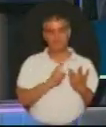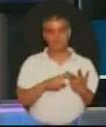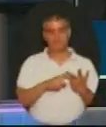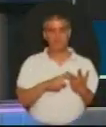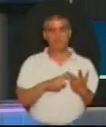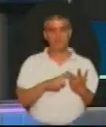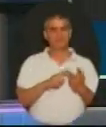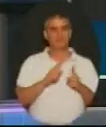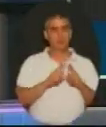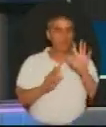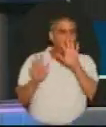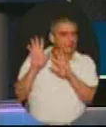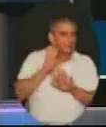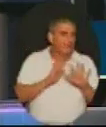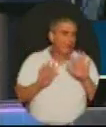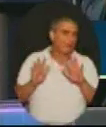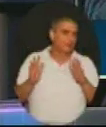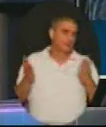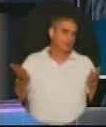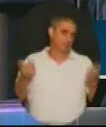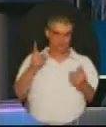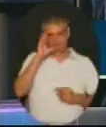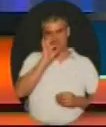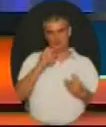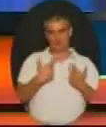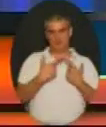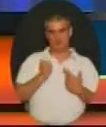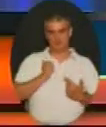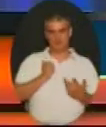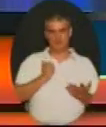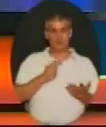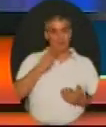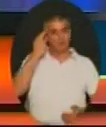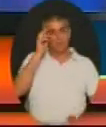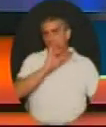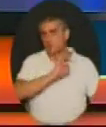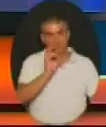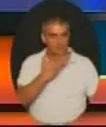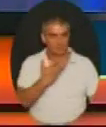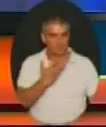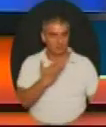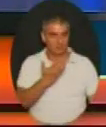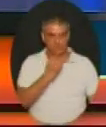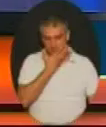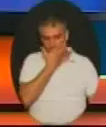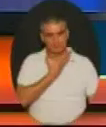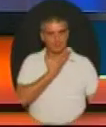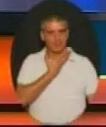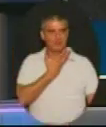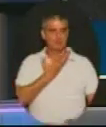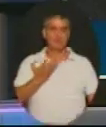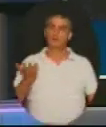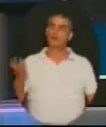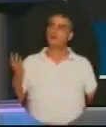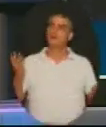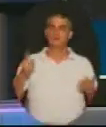האחרון זה צבעי הסוואה. שוב מושג מלחמתי. קודם כל הרעיון המבריק, הטילה, של הזקן.